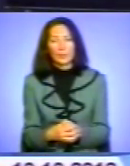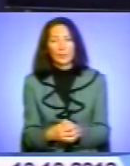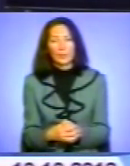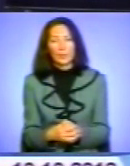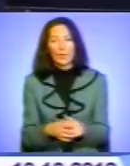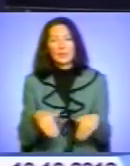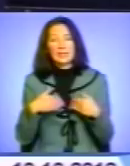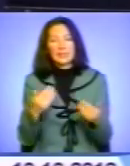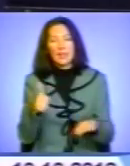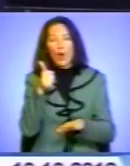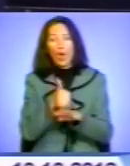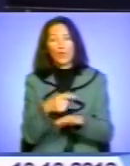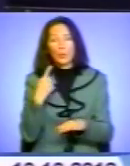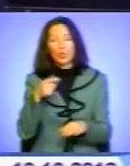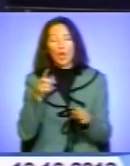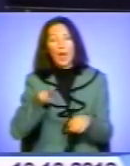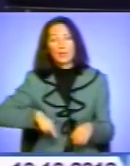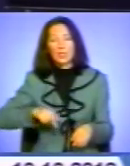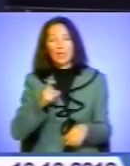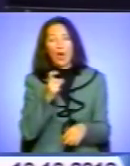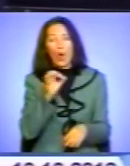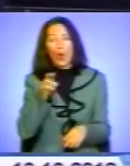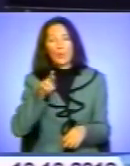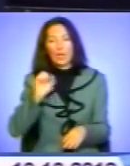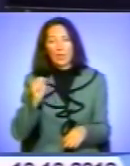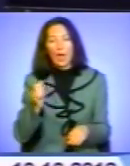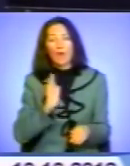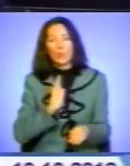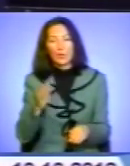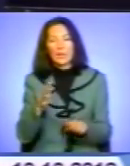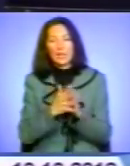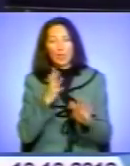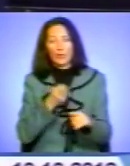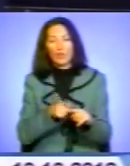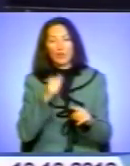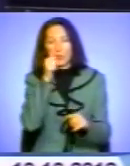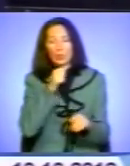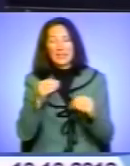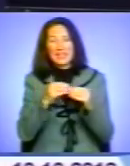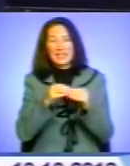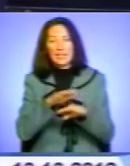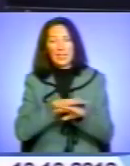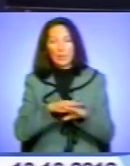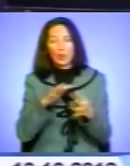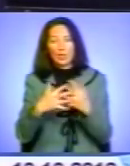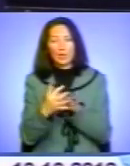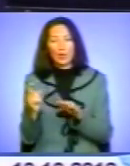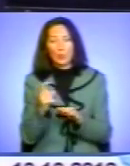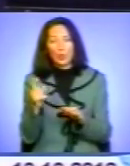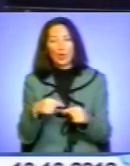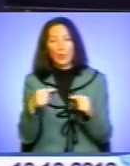З ініціативи голови обласної державної адміністрації Валентина Хоптяна відбудеться черговий у цьому році 10-й ярмарок сільськогосподарської